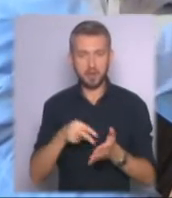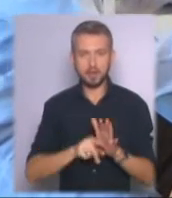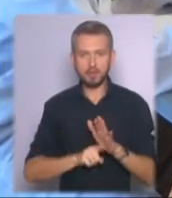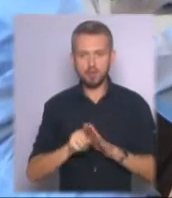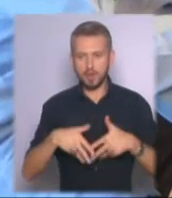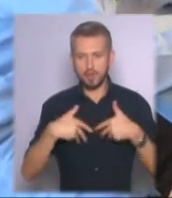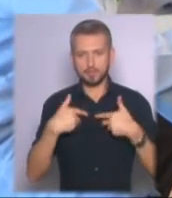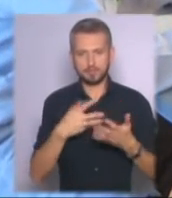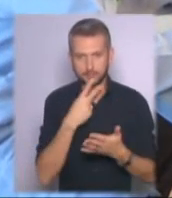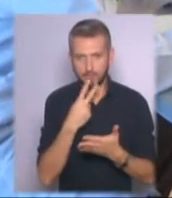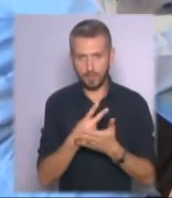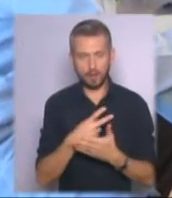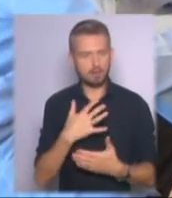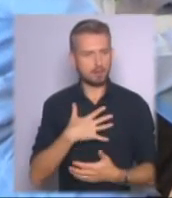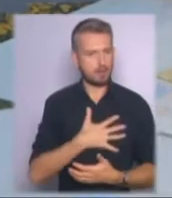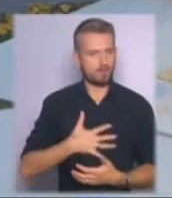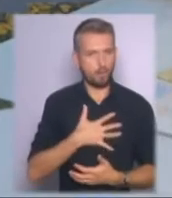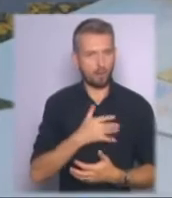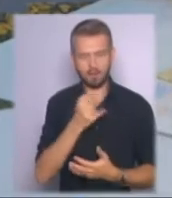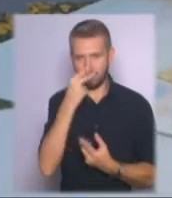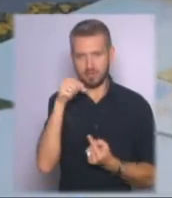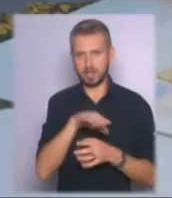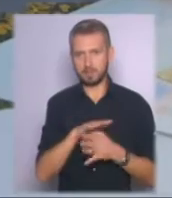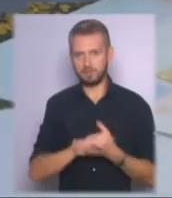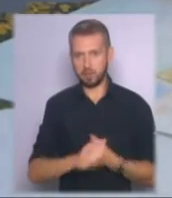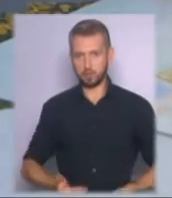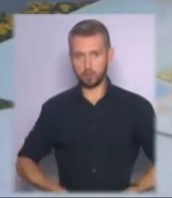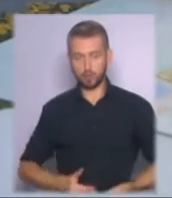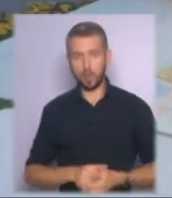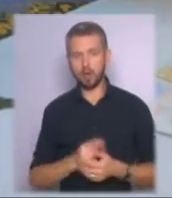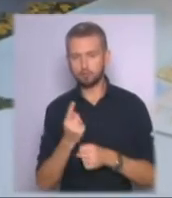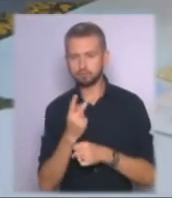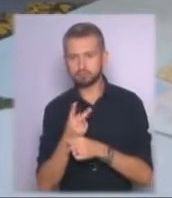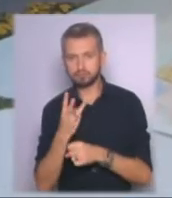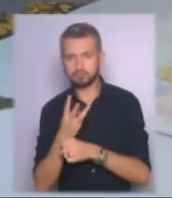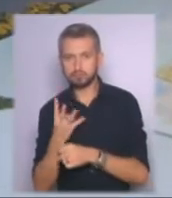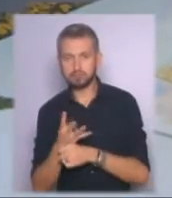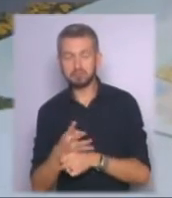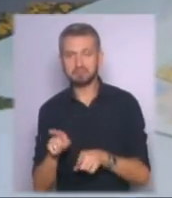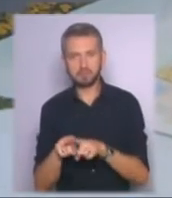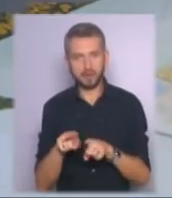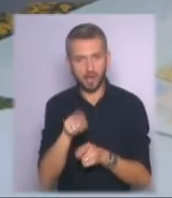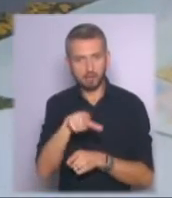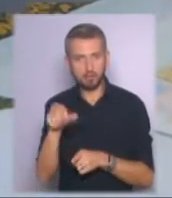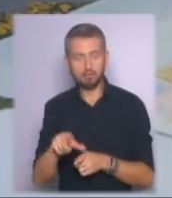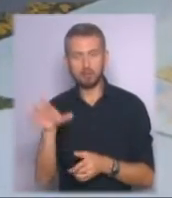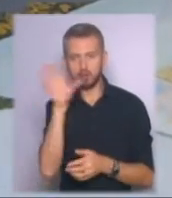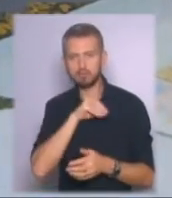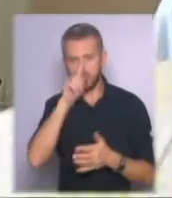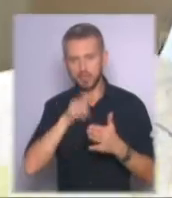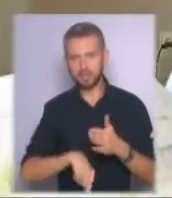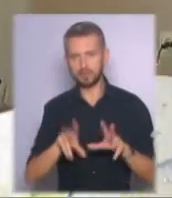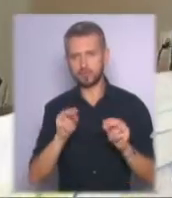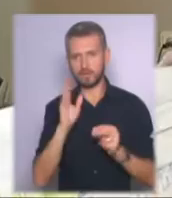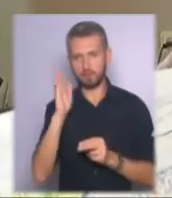тривога вояків і неадаптованість у мирному житті. Але після кількох сеансів, кажуть психологи, таким як Віталій вдається повірити в щасливе майбутнє.